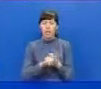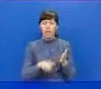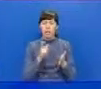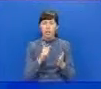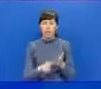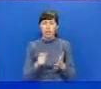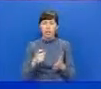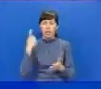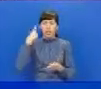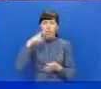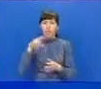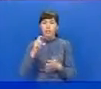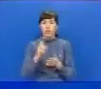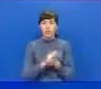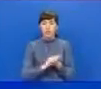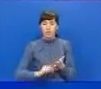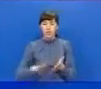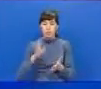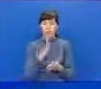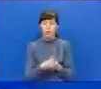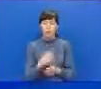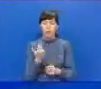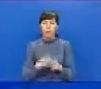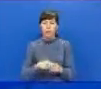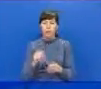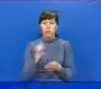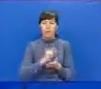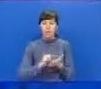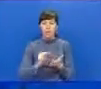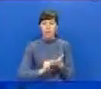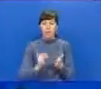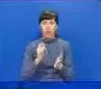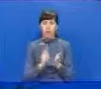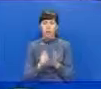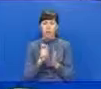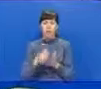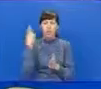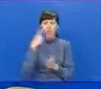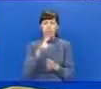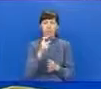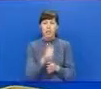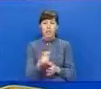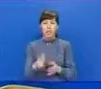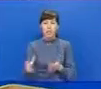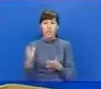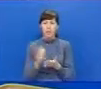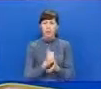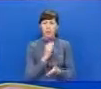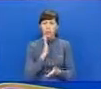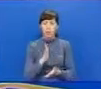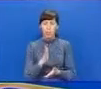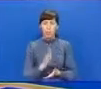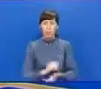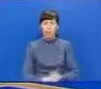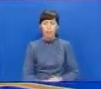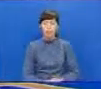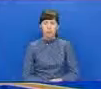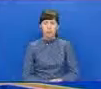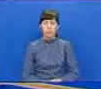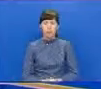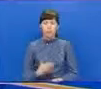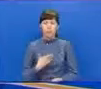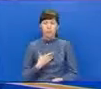тың туындылары жарыққа шығып отырады. Осылайша қалам ұстаған қауым шығармашылығы оқырмандар үшін қолжетімді болмақ. Жалпы